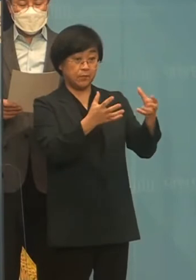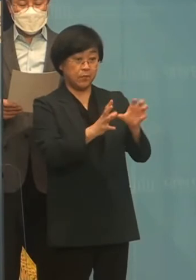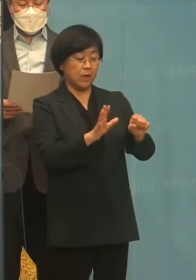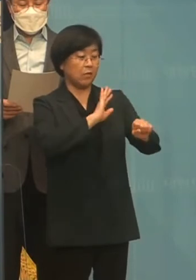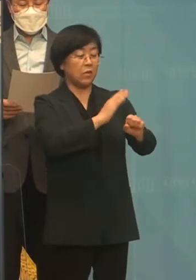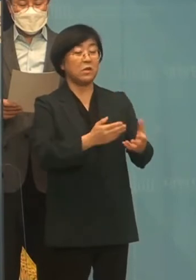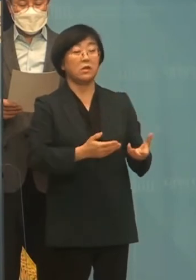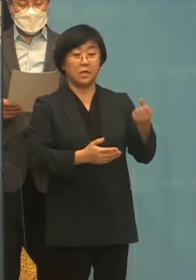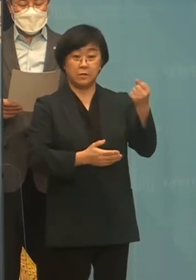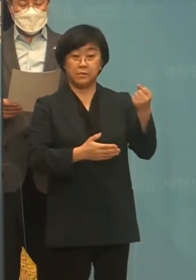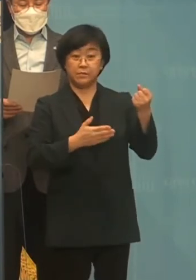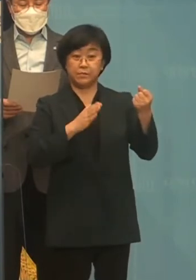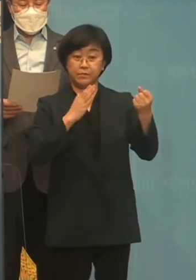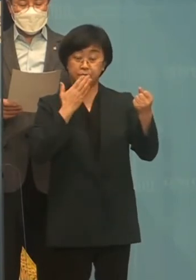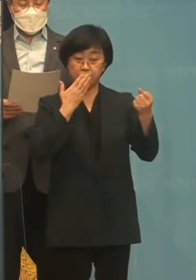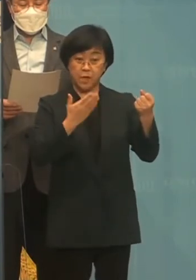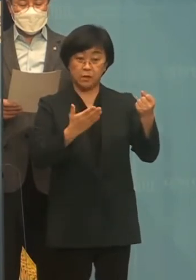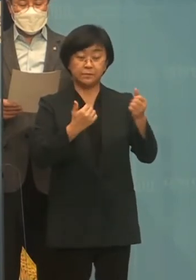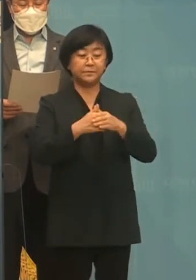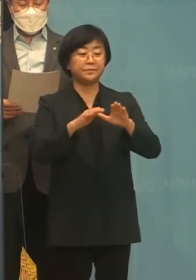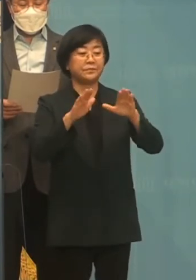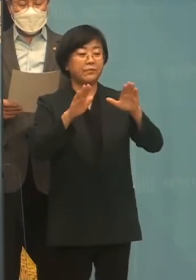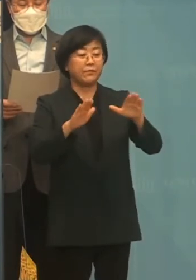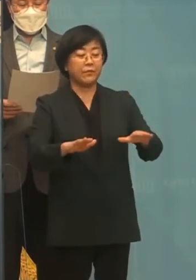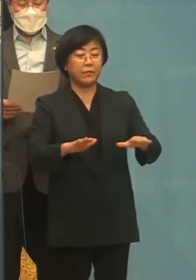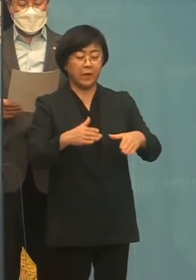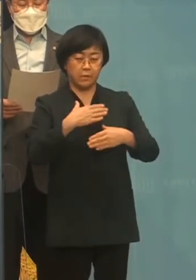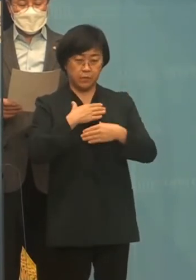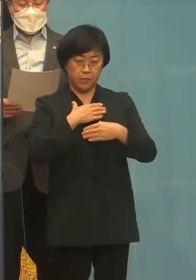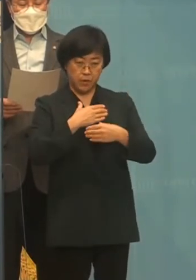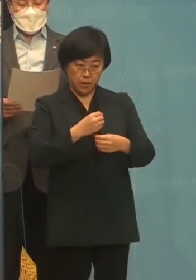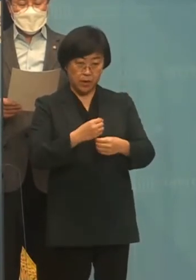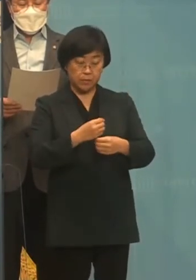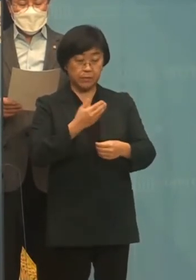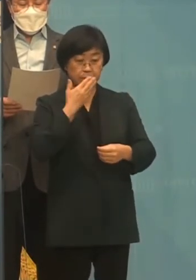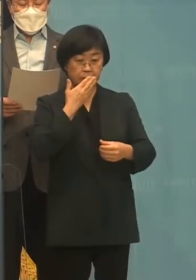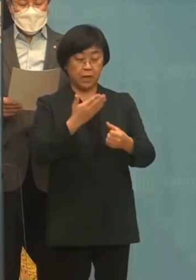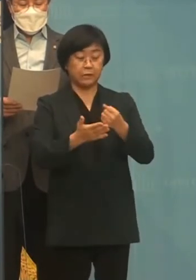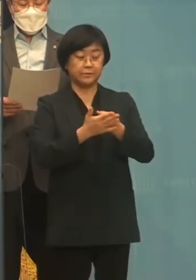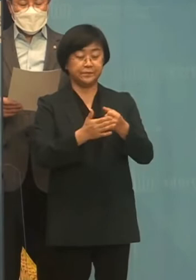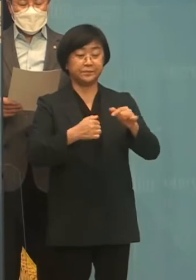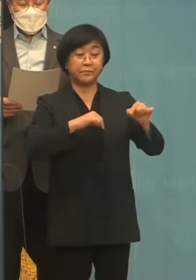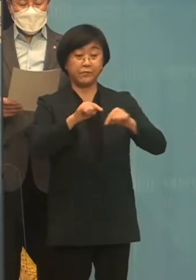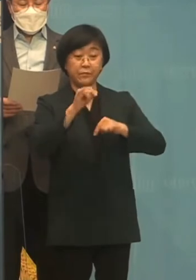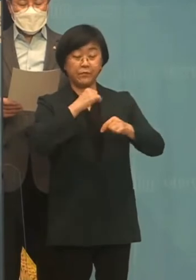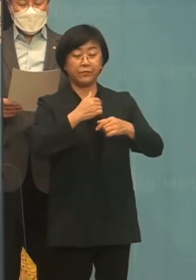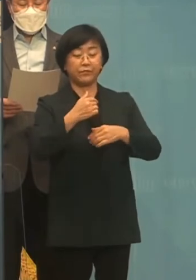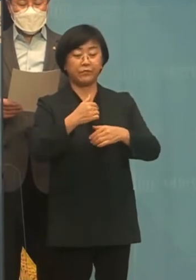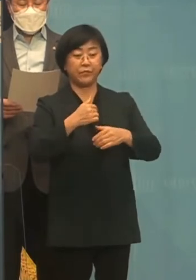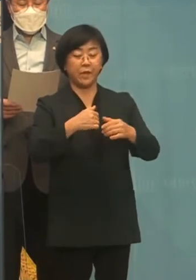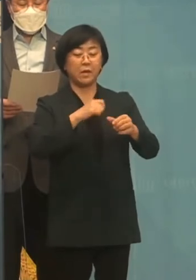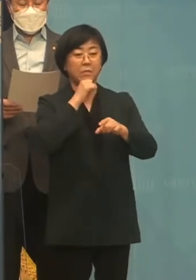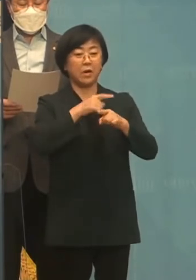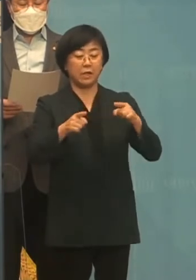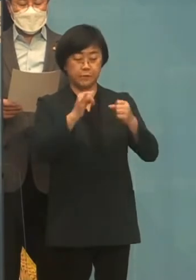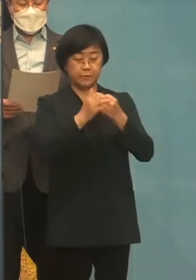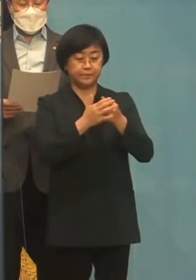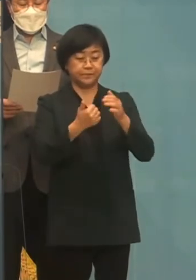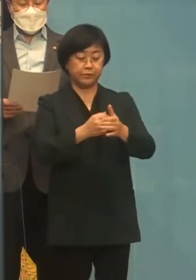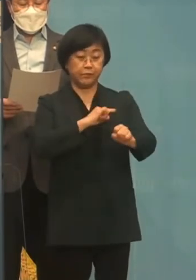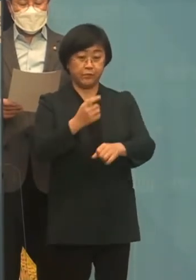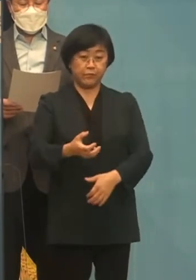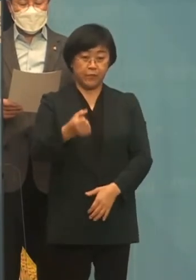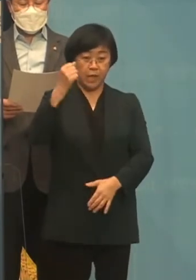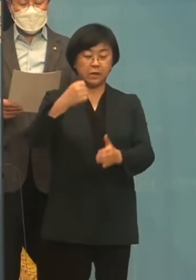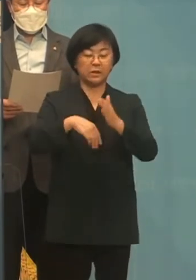기득권이 되었다거나 현실에 안주하고 있다는 평가를 받고 있습니다. 우리 사회는 아직 기득권 카르텔로 인해